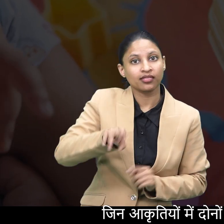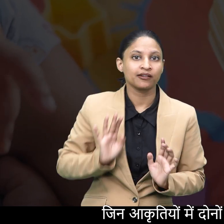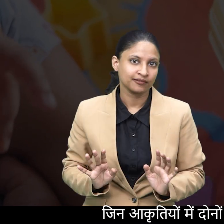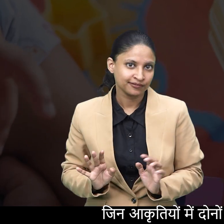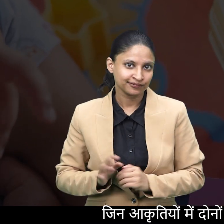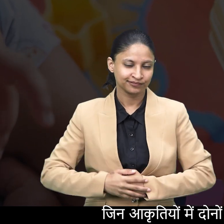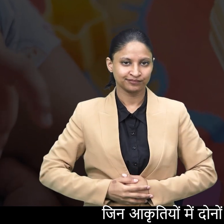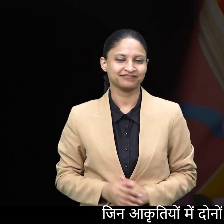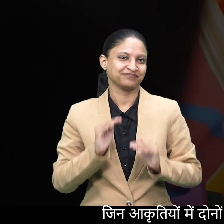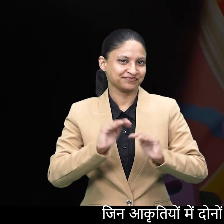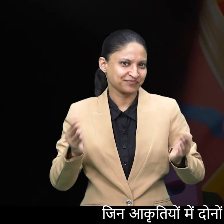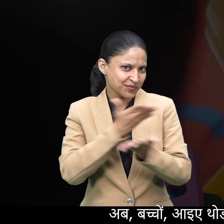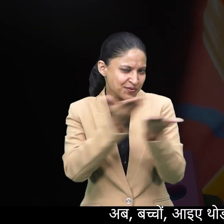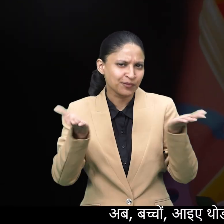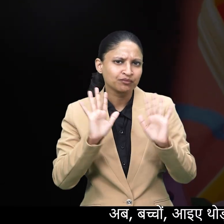सकती है।